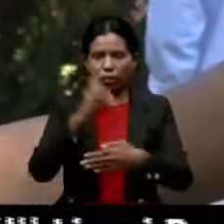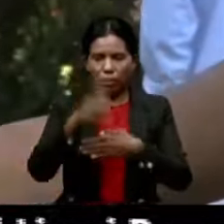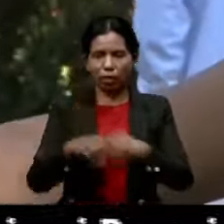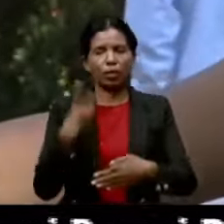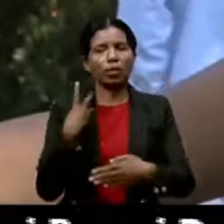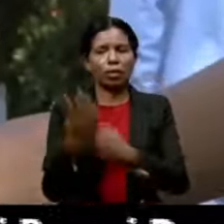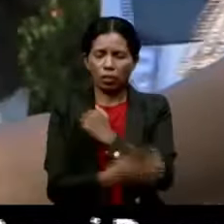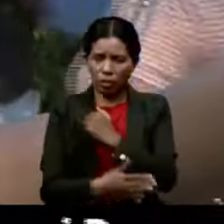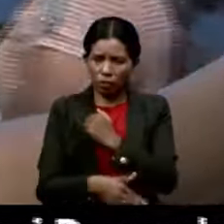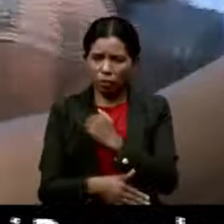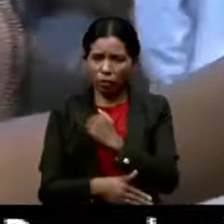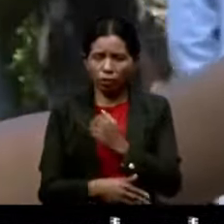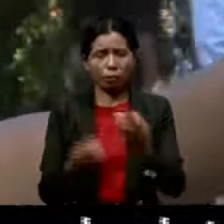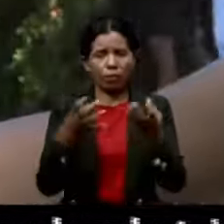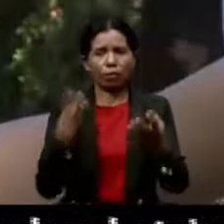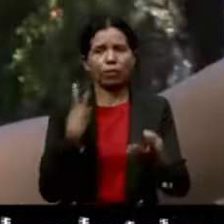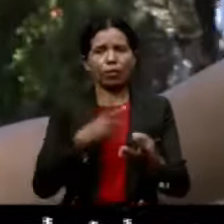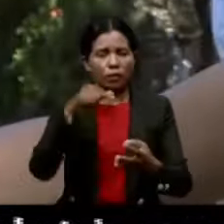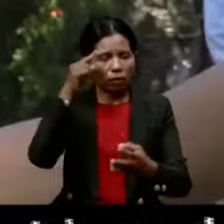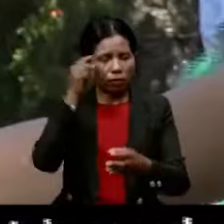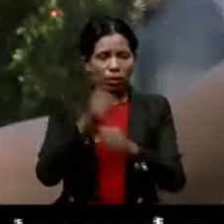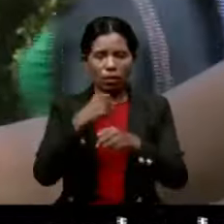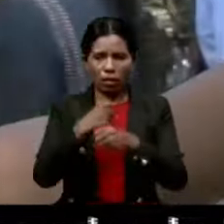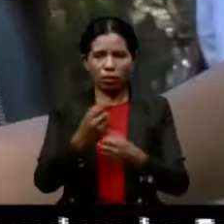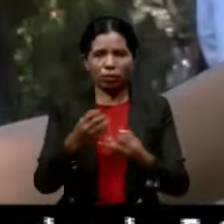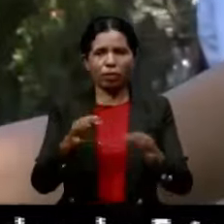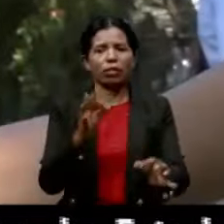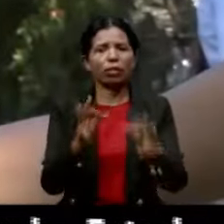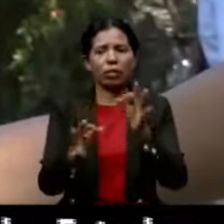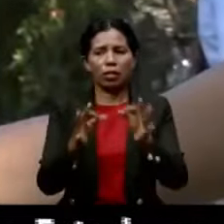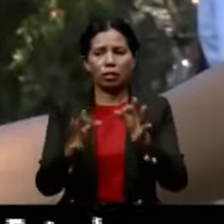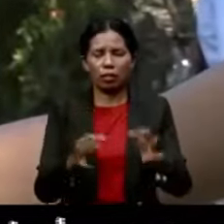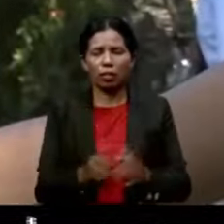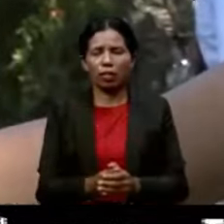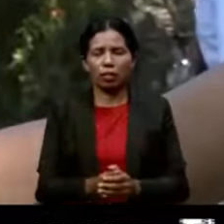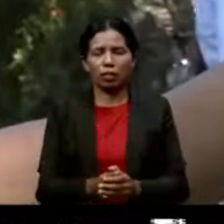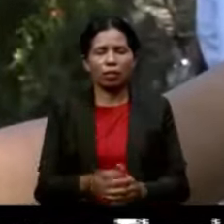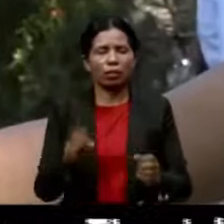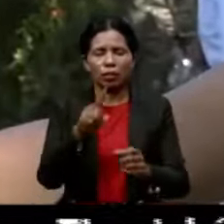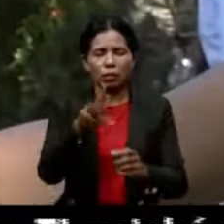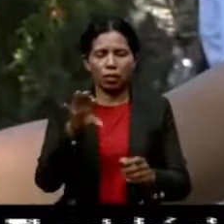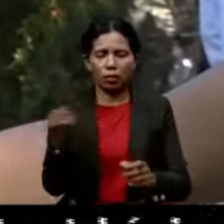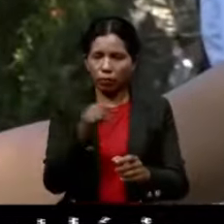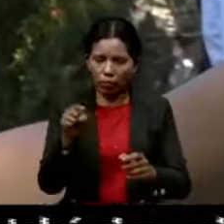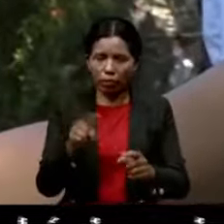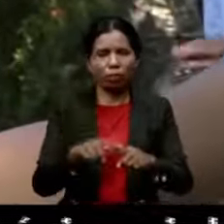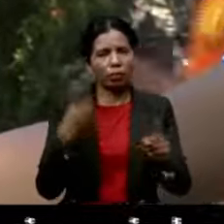rain buat barang mai tene governo sira haloona maskila la 100% mai beta bel diang